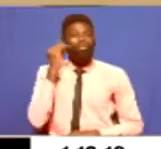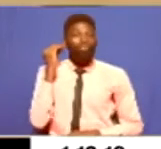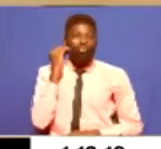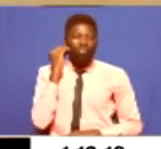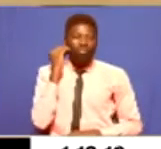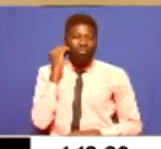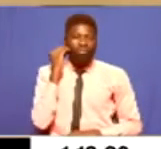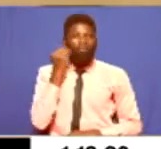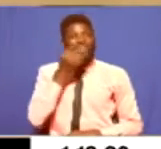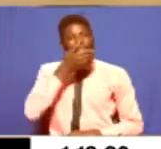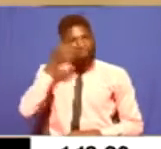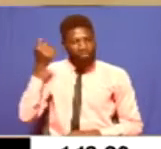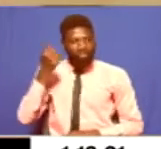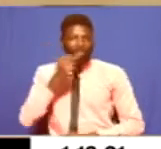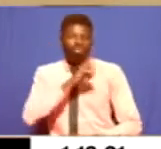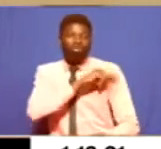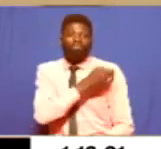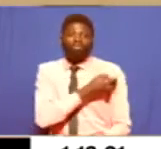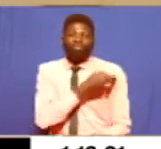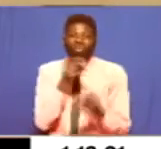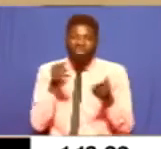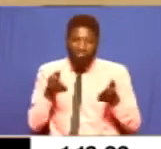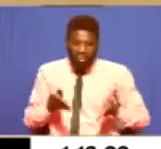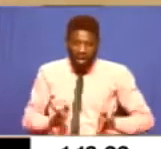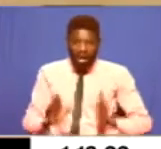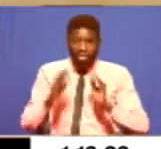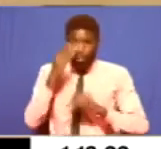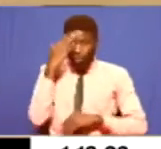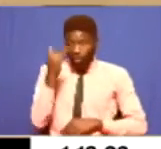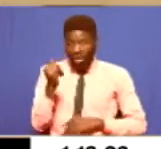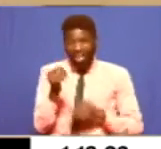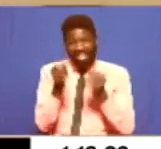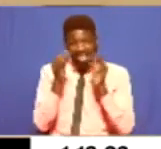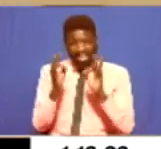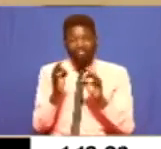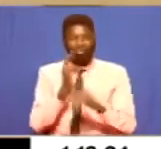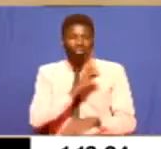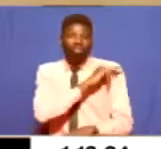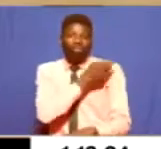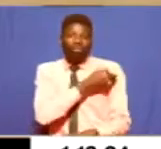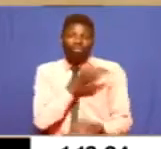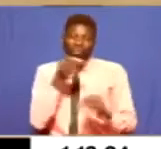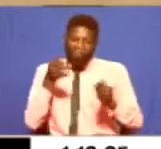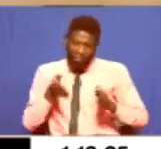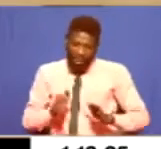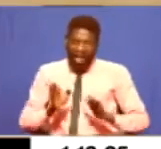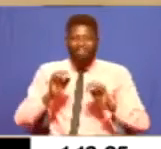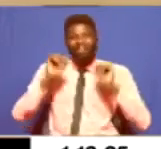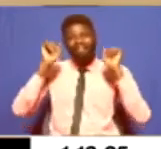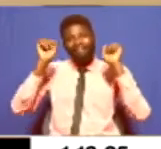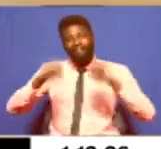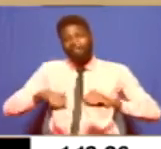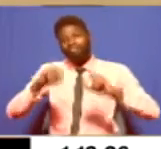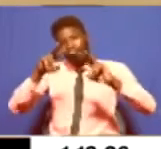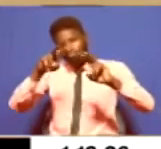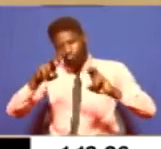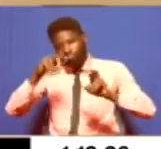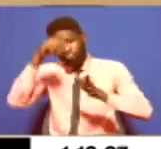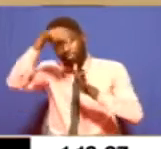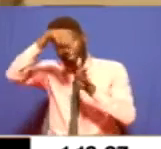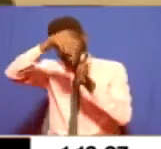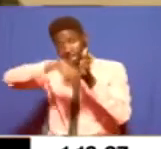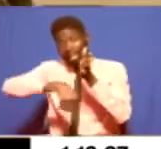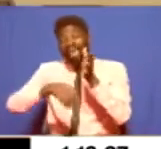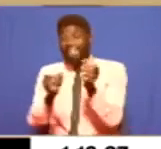kwa hospitali, kwa sababu kijifungua hospitali utaweza kuangaliwa zaidi, ikiwa kuna lolote